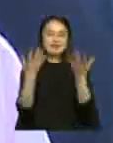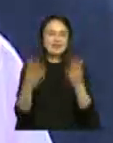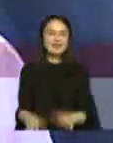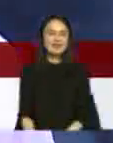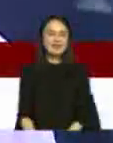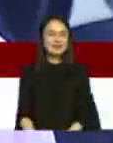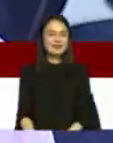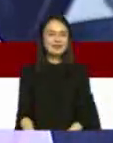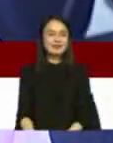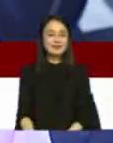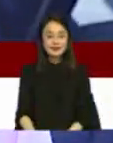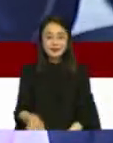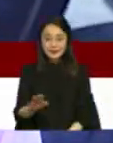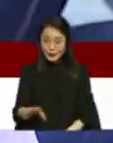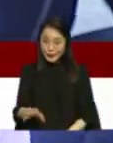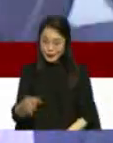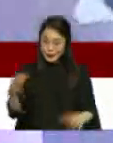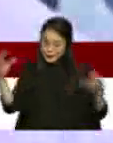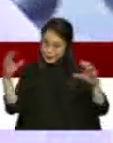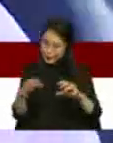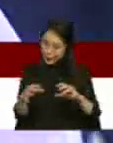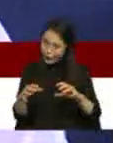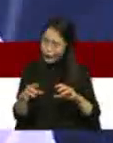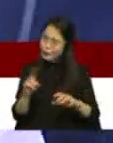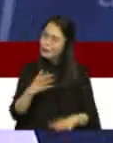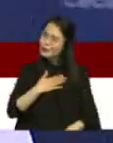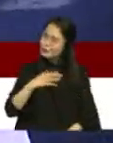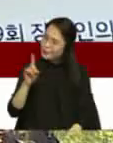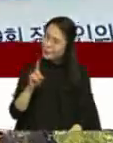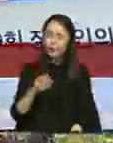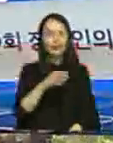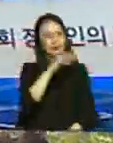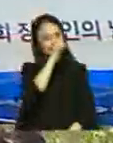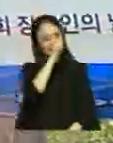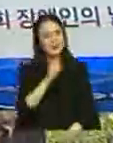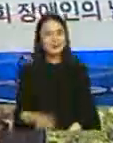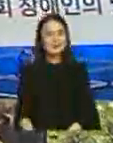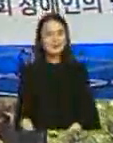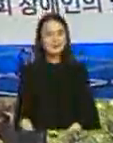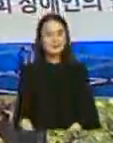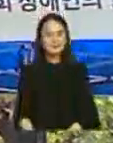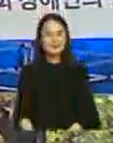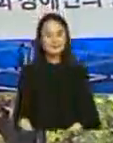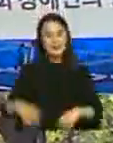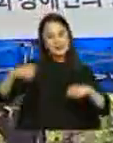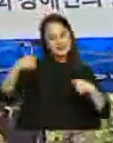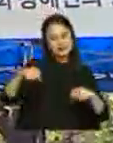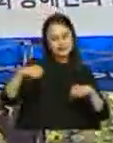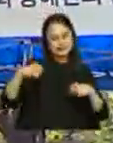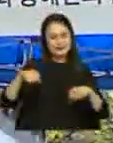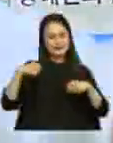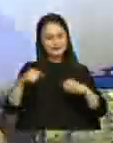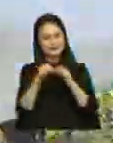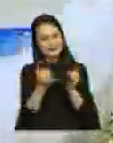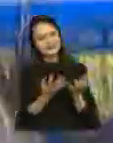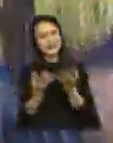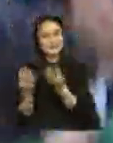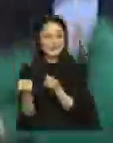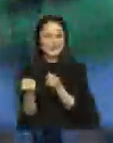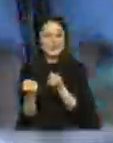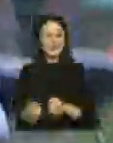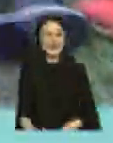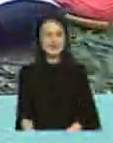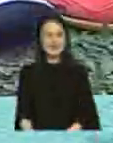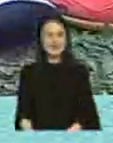여기 나오시니까 기분이 좀 어떠세요? 좋아요. 좋아요. 축제에선 주로 춤을 춥니다. 말로 자신의 속내를